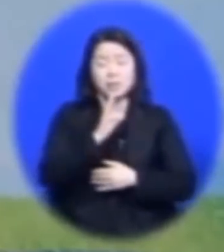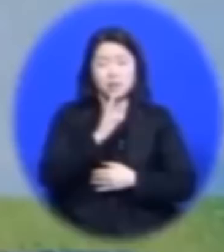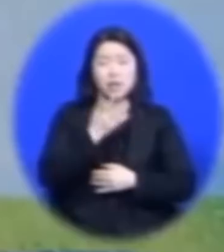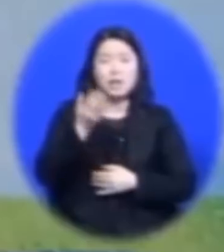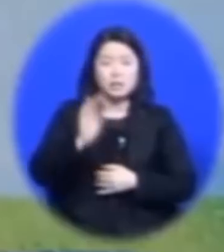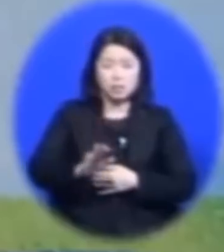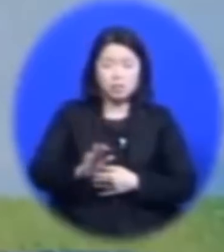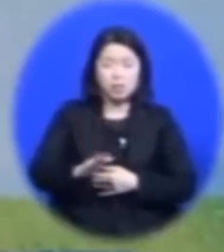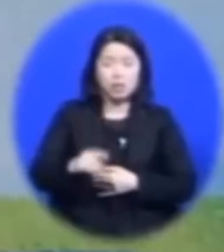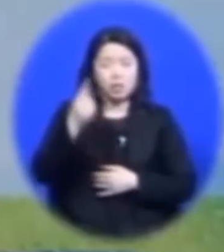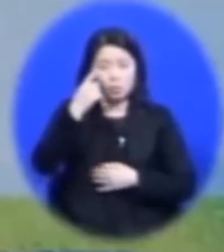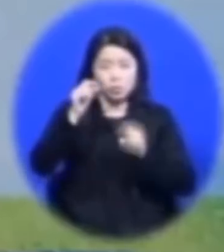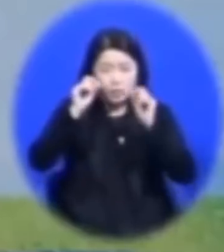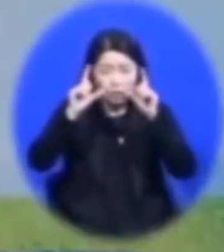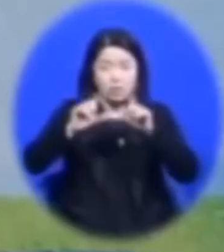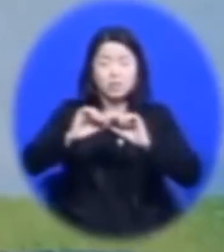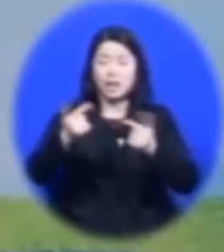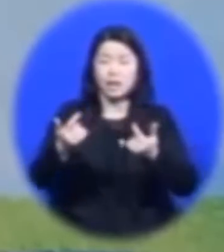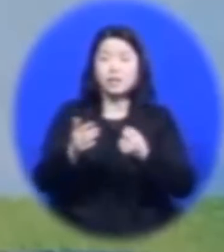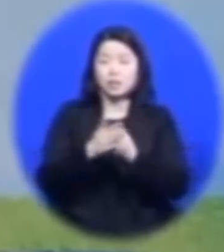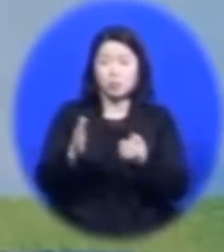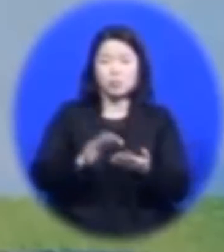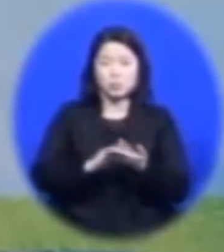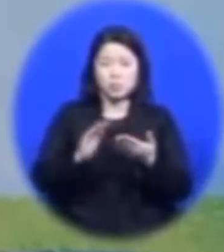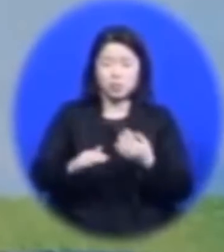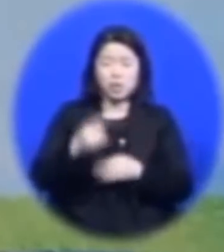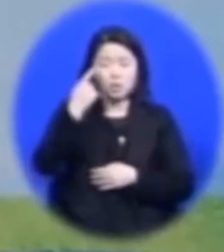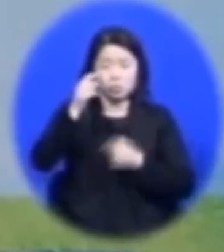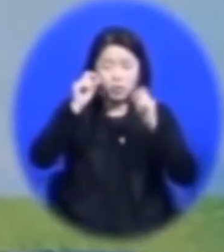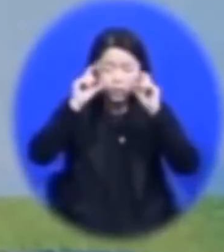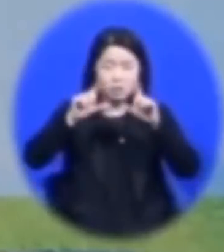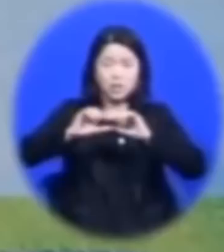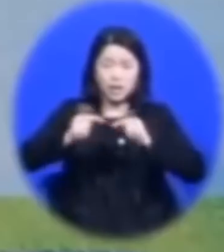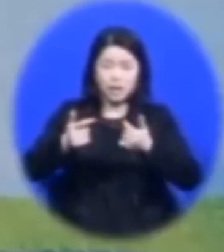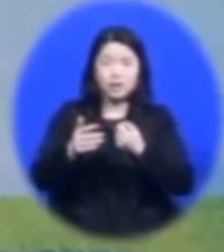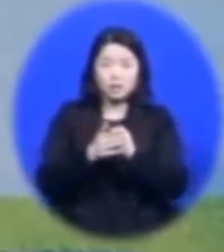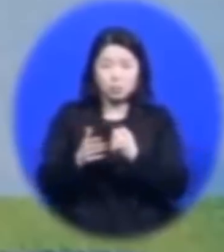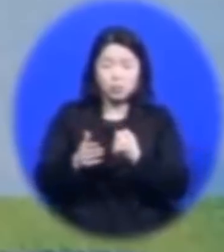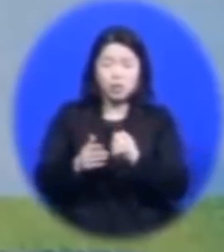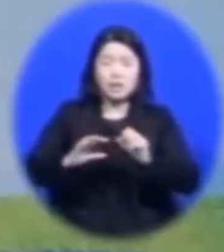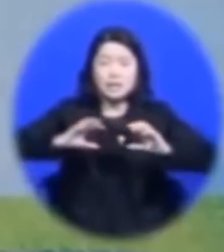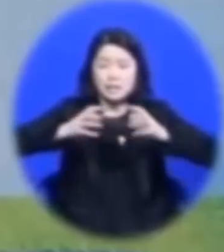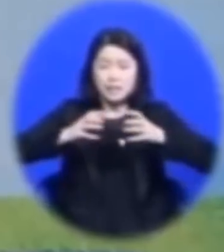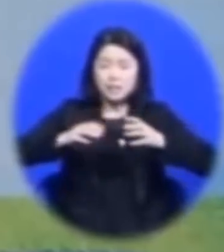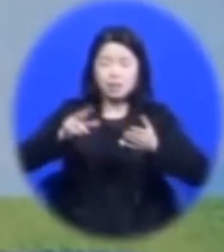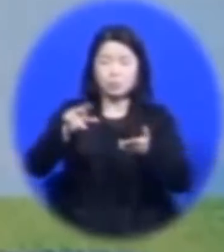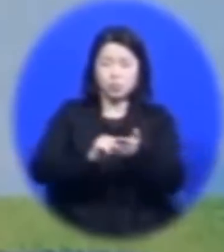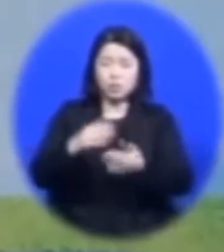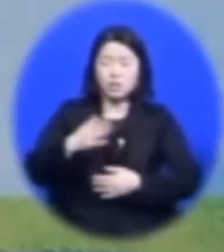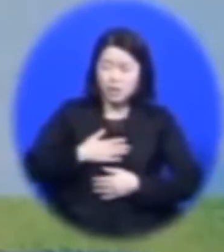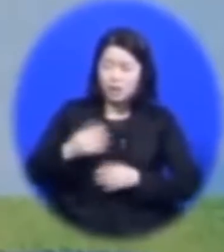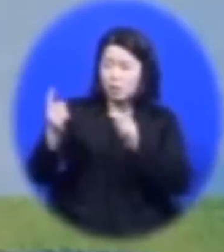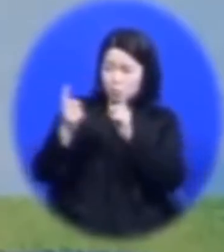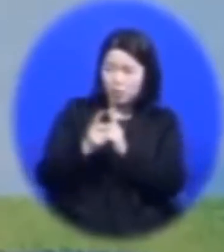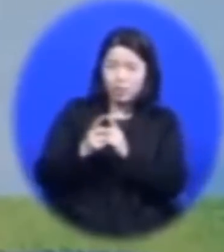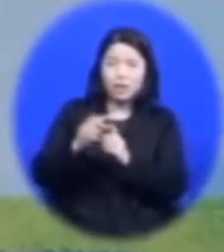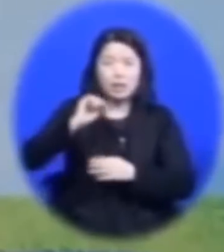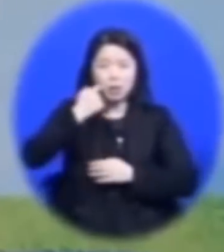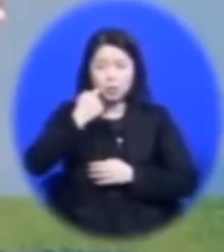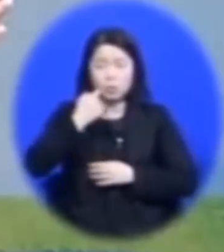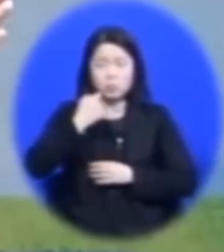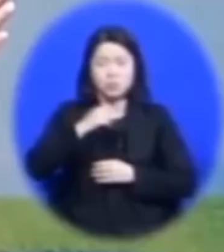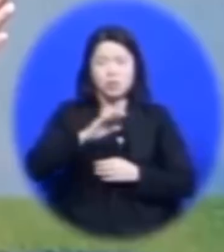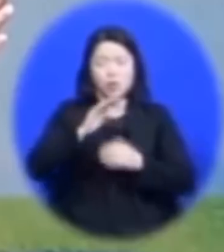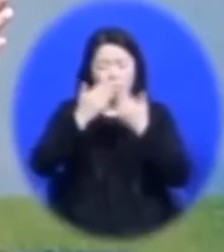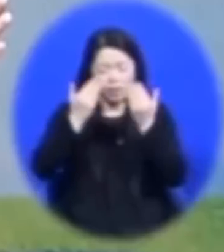그러나 눈이 안 띄어서 그런거예요 눈이 안 되어서 세상 문제 내게 부딪힌 어려움은 절대